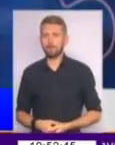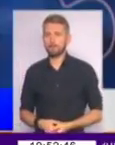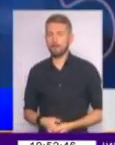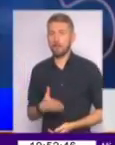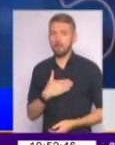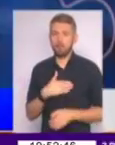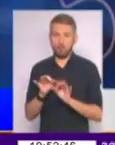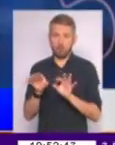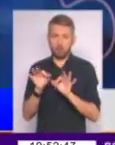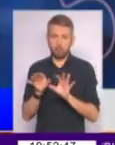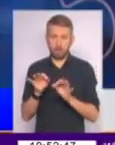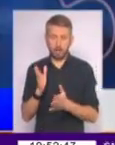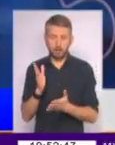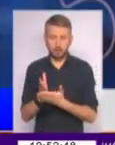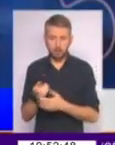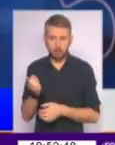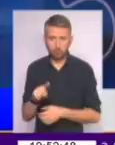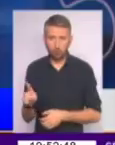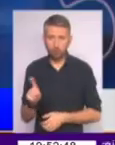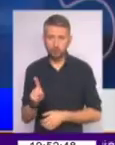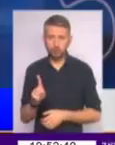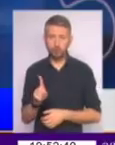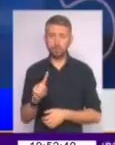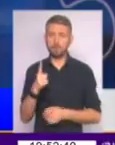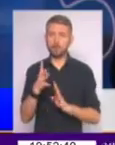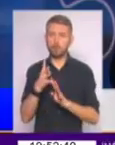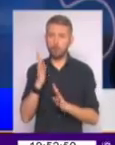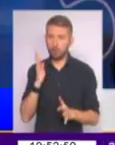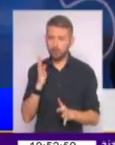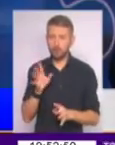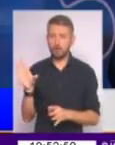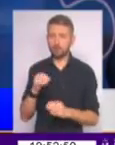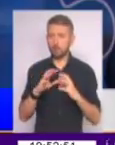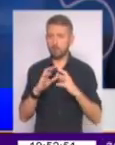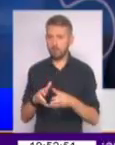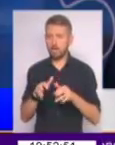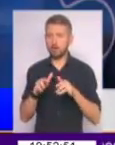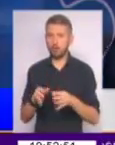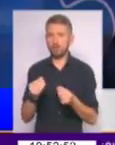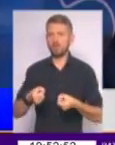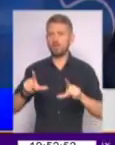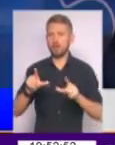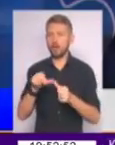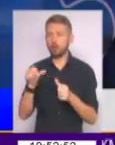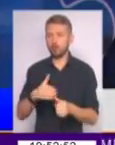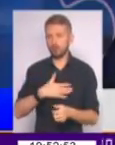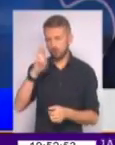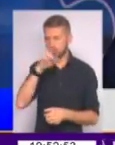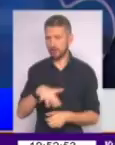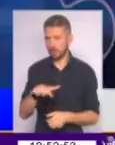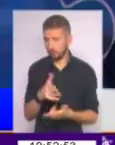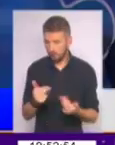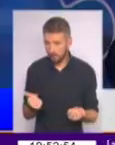коментар заключається в тому, що, в першу чергу, во всьому світі йде інфляція, особливо в нашому країні. Да,